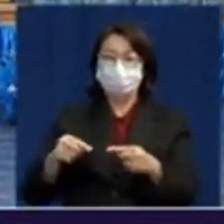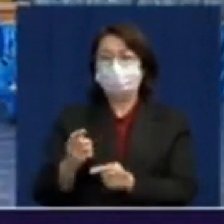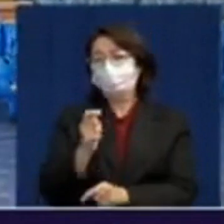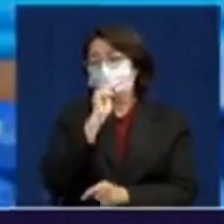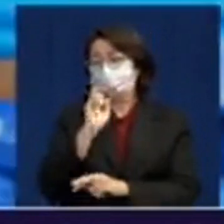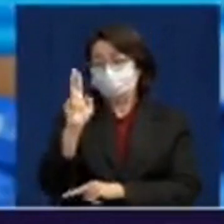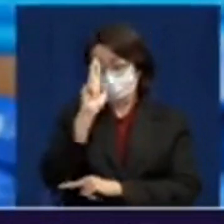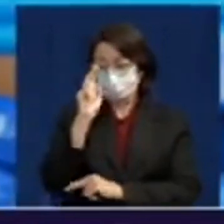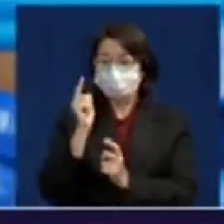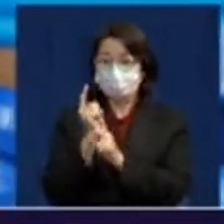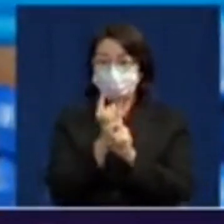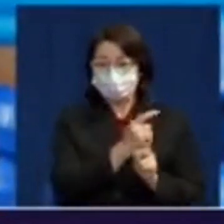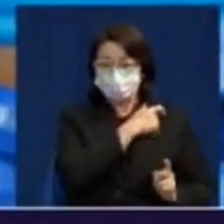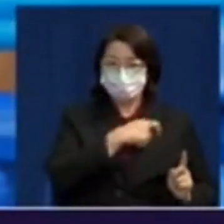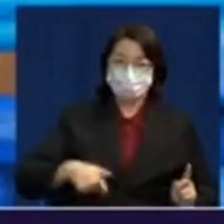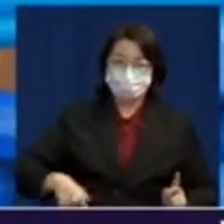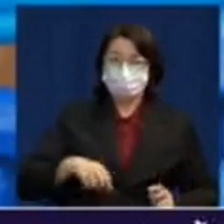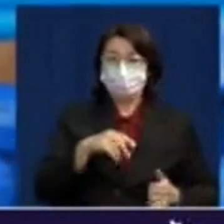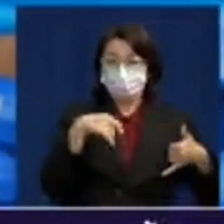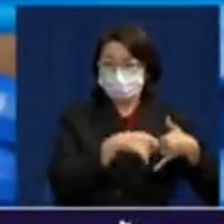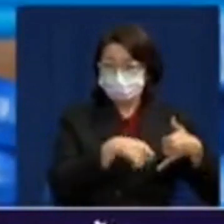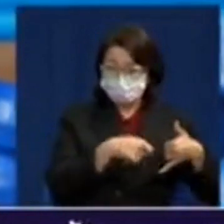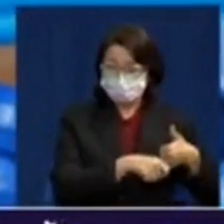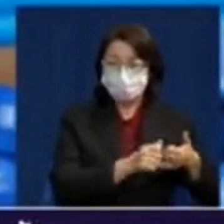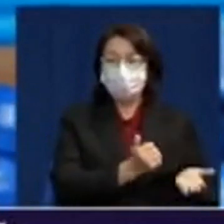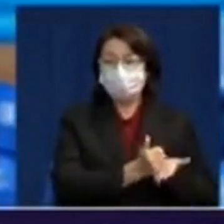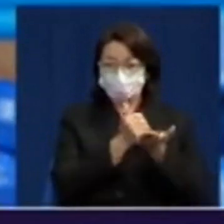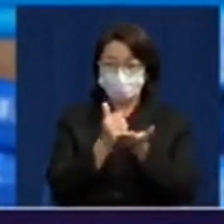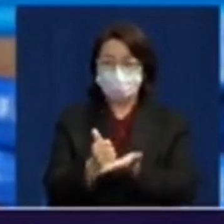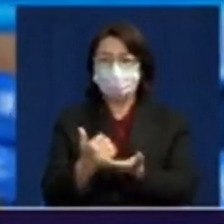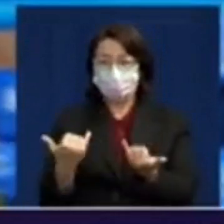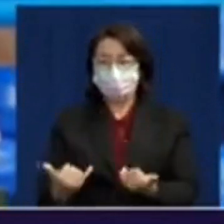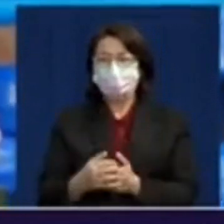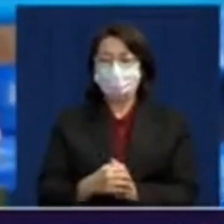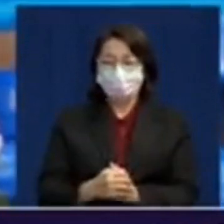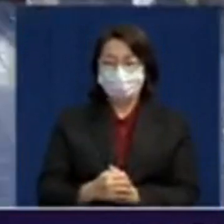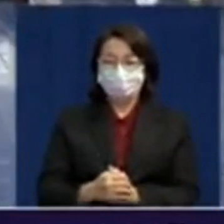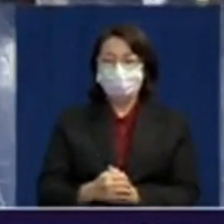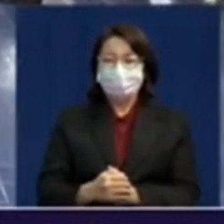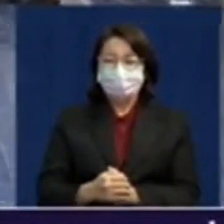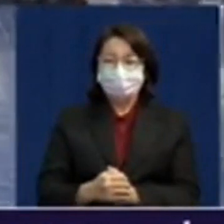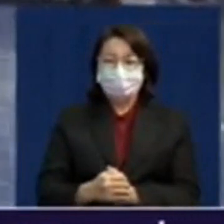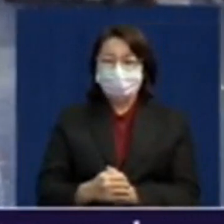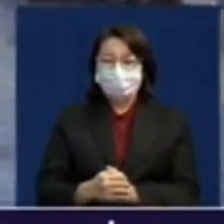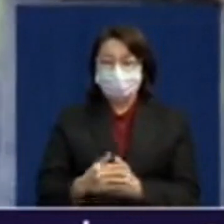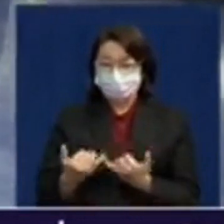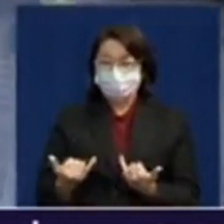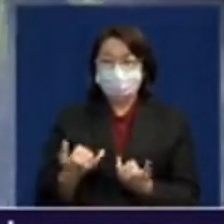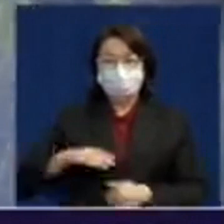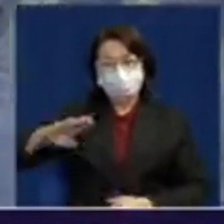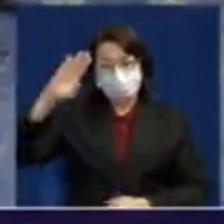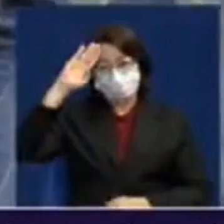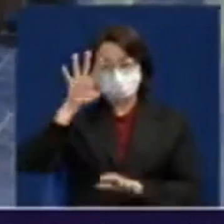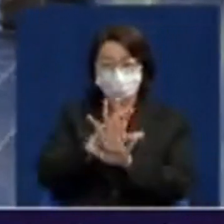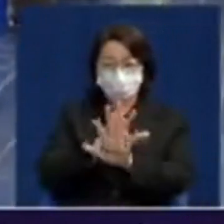สมเด็จพระกนิษฐาธิราชเจ้ากรมสมเด็จพระเทพรัตนราชสุดาสยามบรมราชกุมารีโดยมีสถานศึกษาร